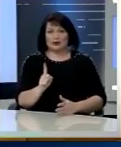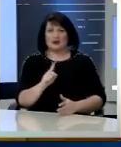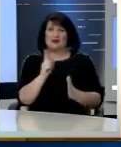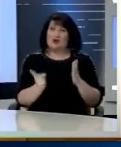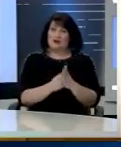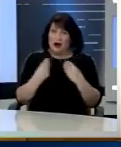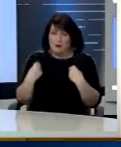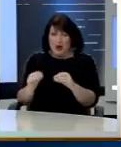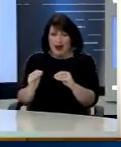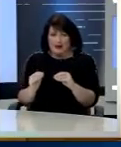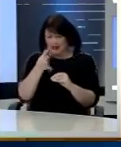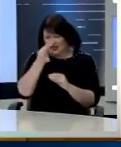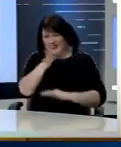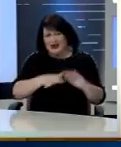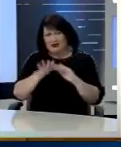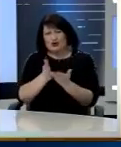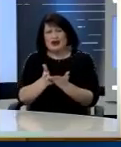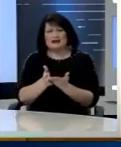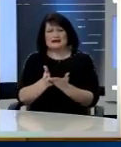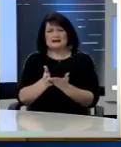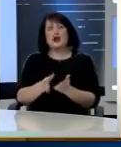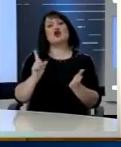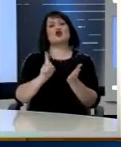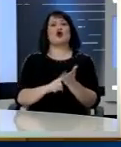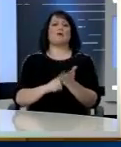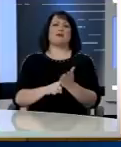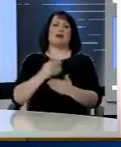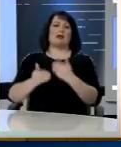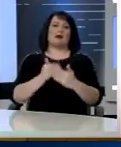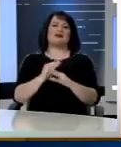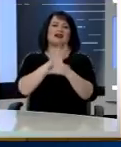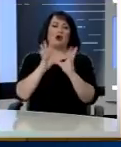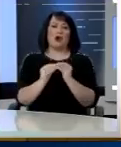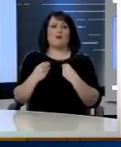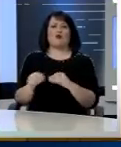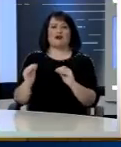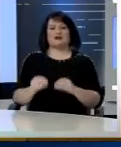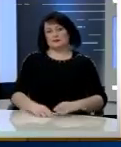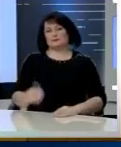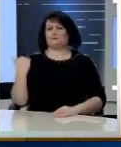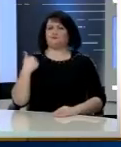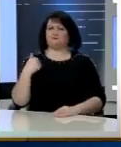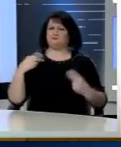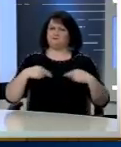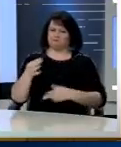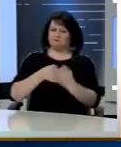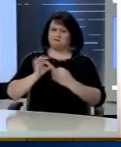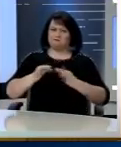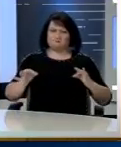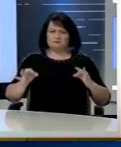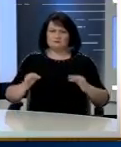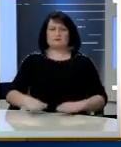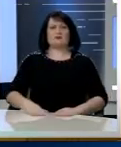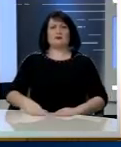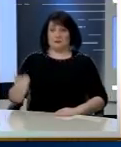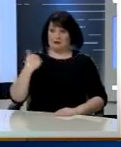σε πώληση. Είναι απόλυτα νόμιμες και καθαρές. Δεν ζητήσατε το Υπουργείο διευκρινήσεις. Ό,τι ερωτήσεις κάνατε, πήρατε